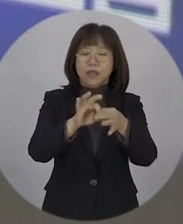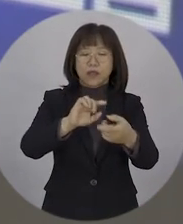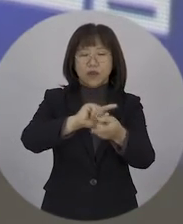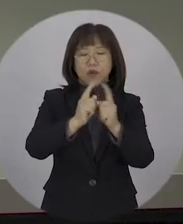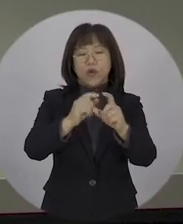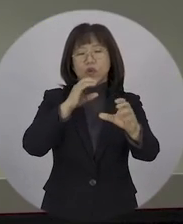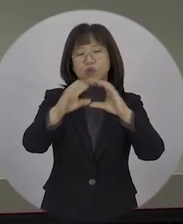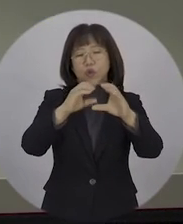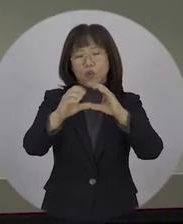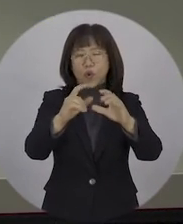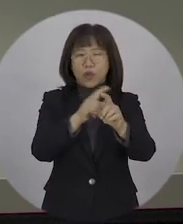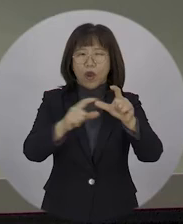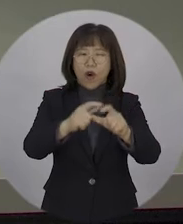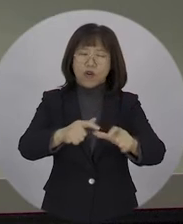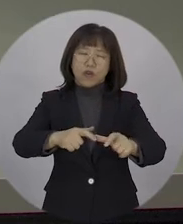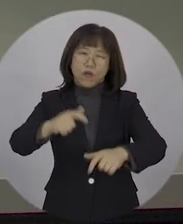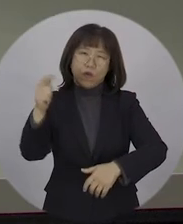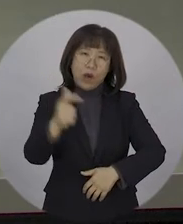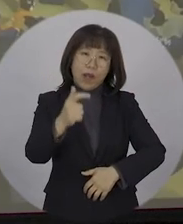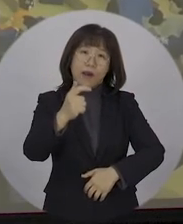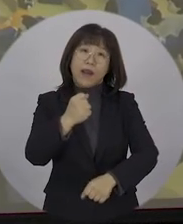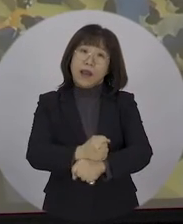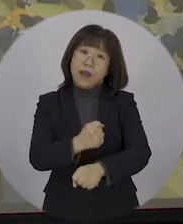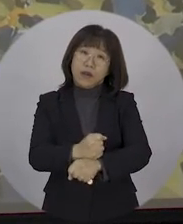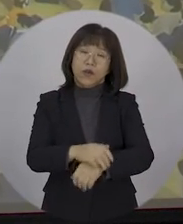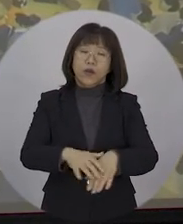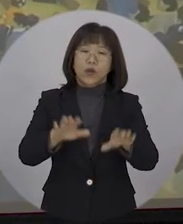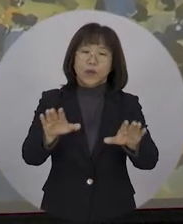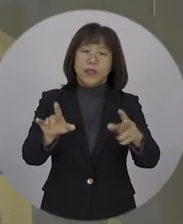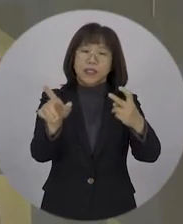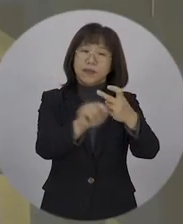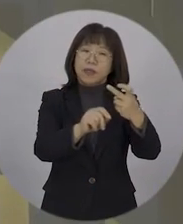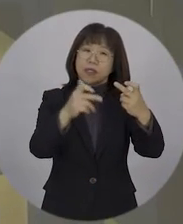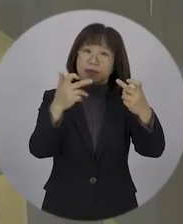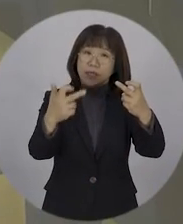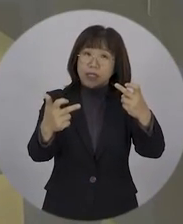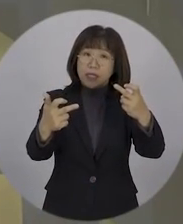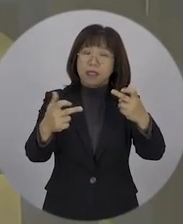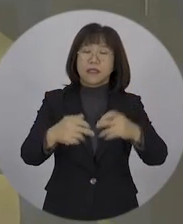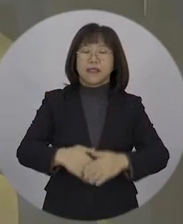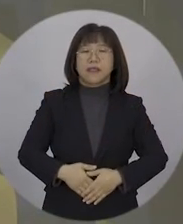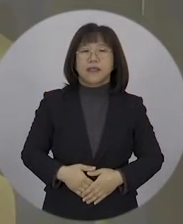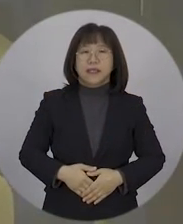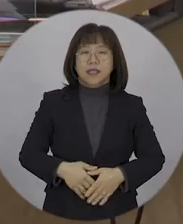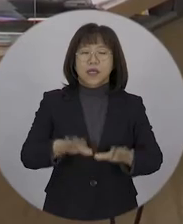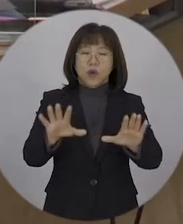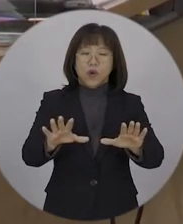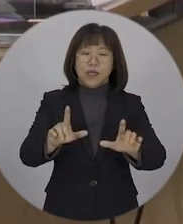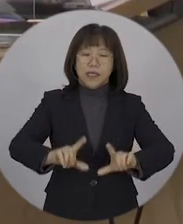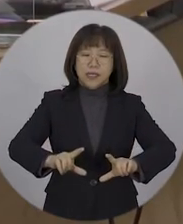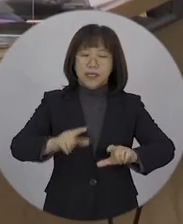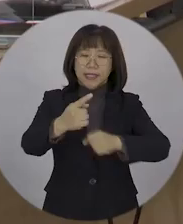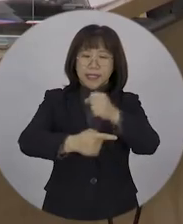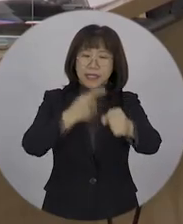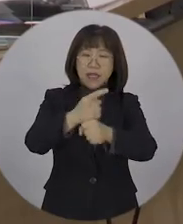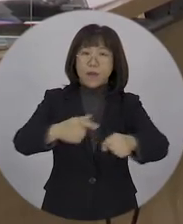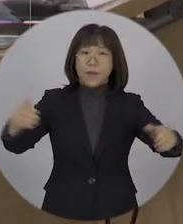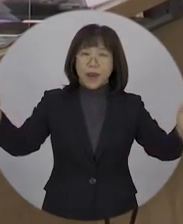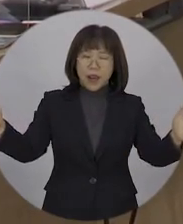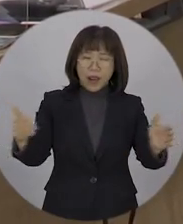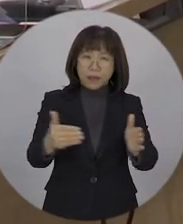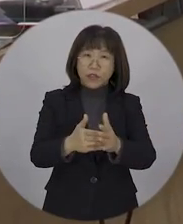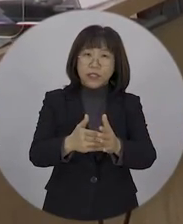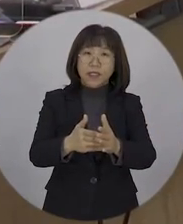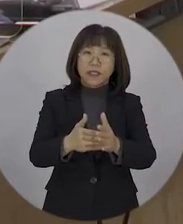소통을 강화하는 협의체 사업을 진행해 큰 호응을 얻은 바 있으며 오는 12월 17일 2020 1년을 마무리하는